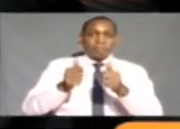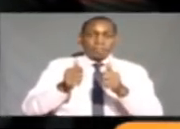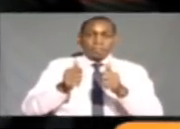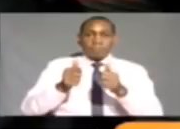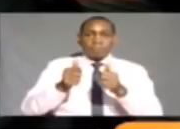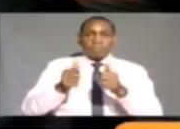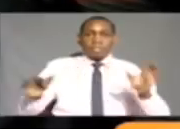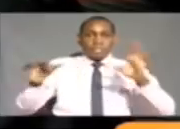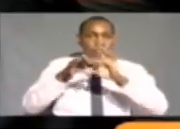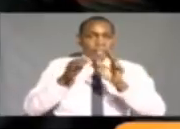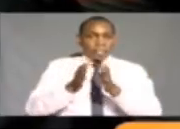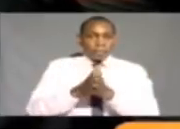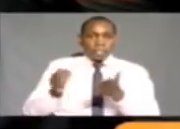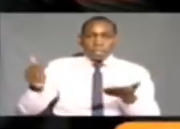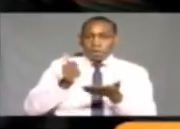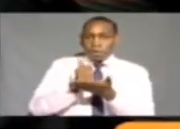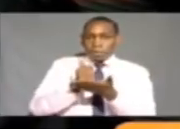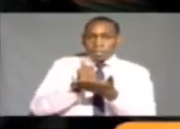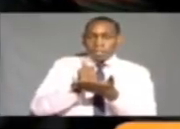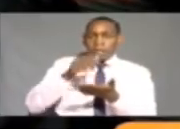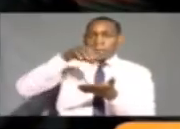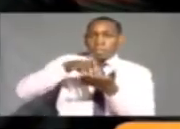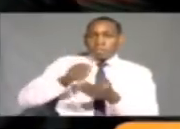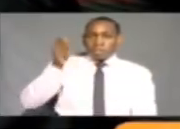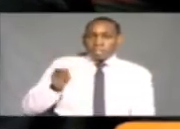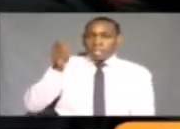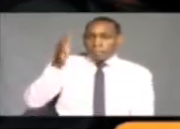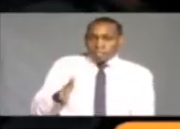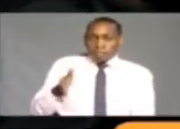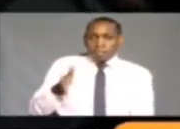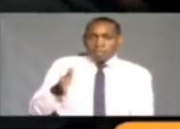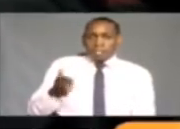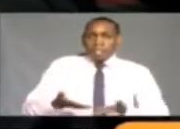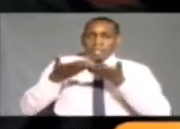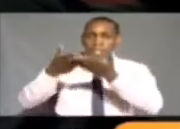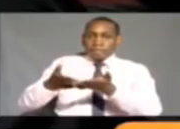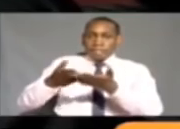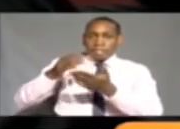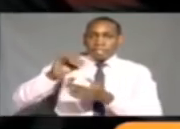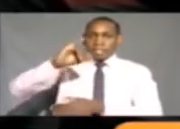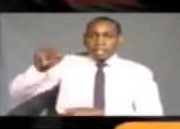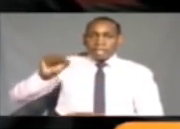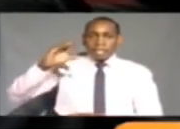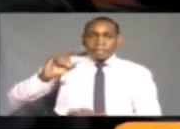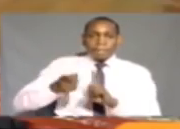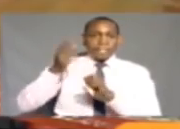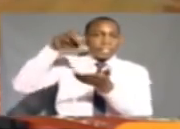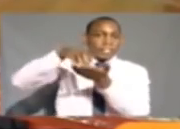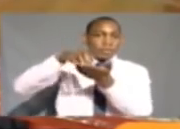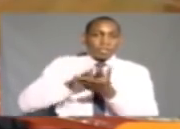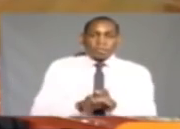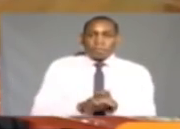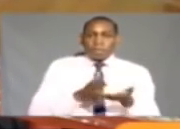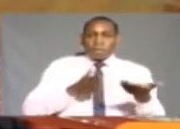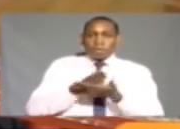inextricably connected with the office or status of a judge shall be referred to the JSC in the first instance. Kwa